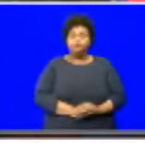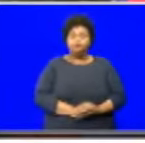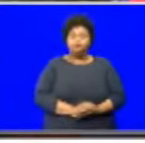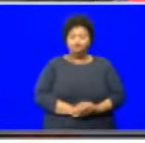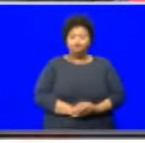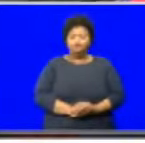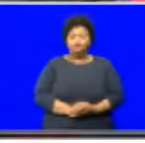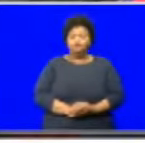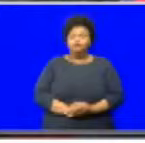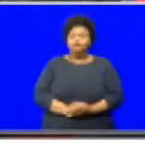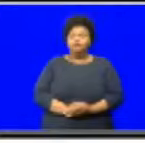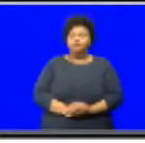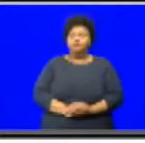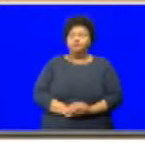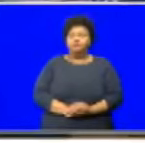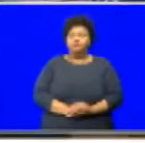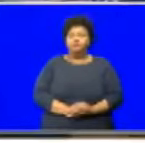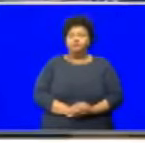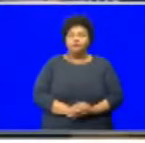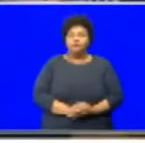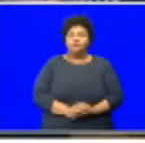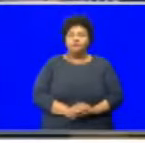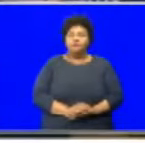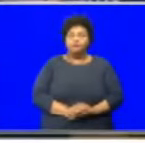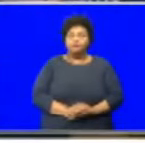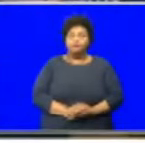Etinzabeni kubika sondomlangeni titfombe ngumbongo wadube.